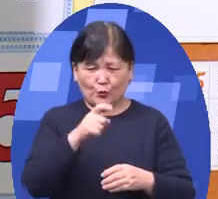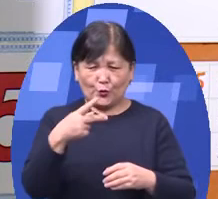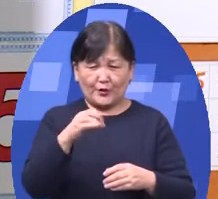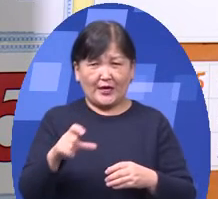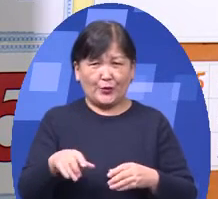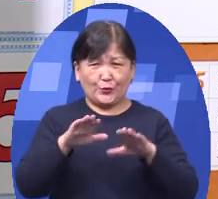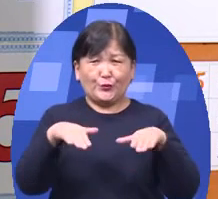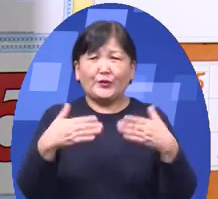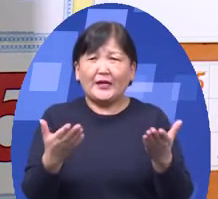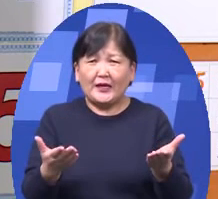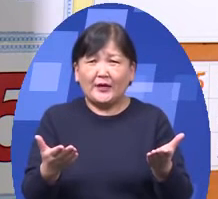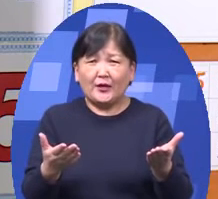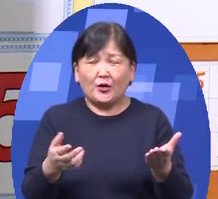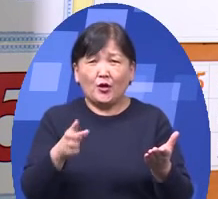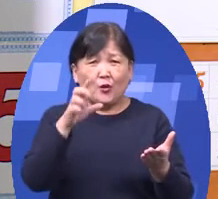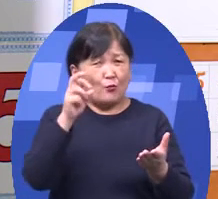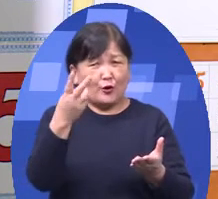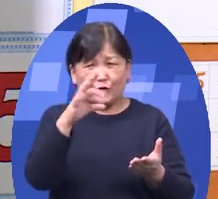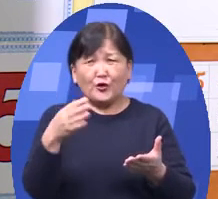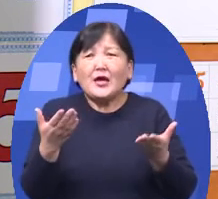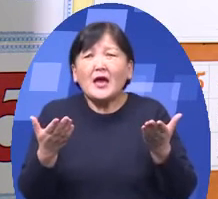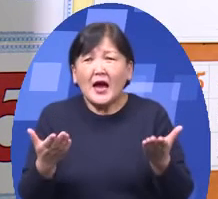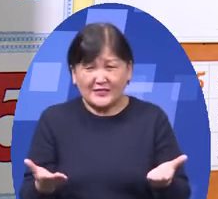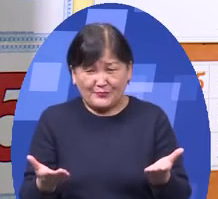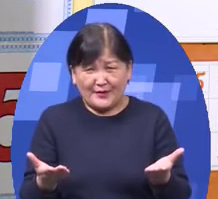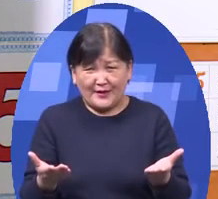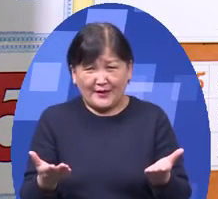Хүүе хүүхдүүдээ, болдоод маань юу тохиолдов?